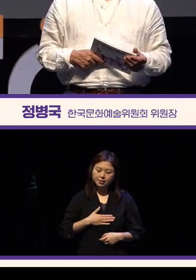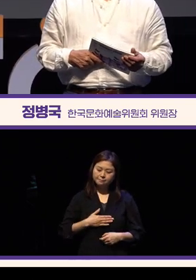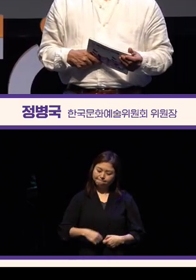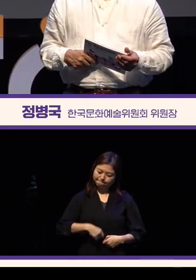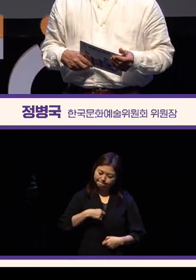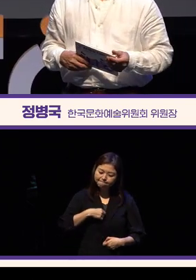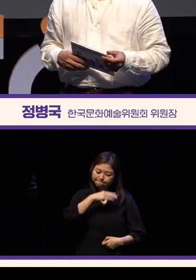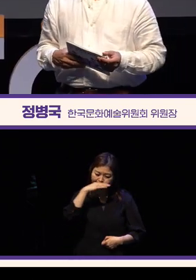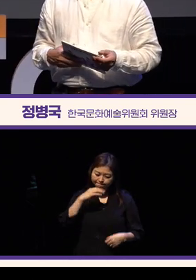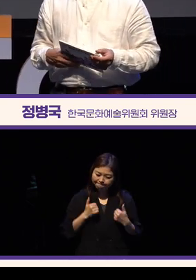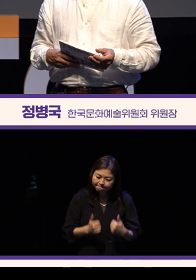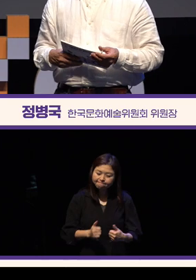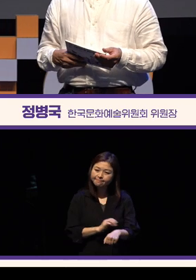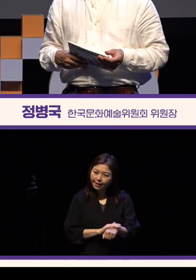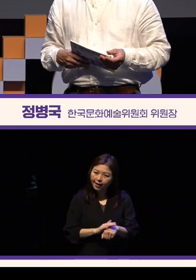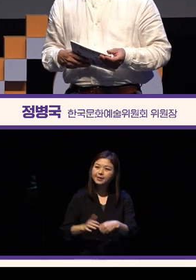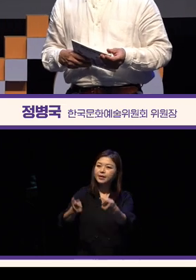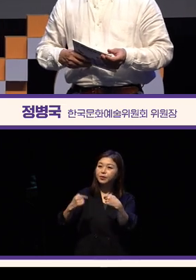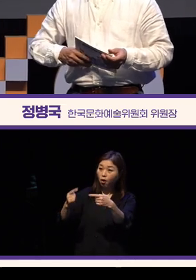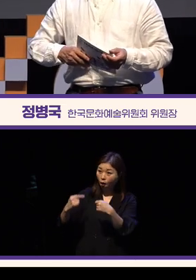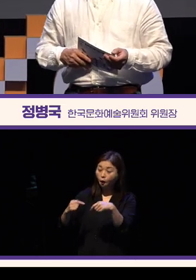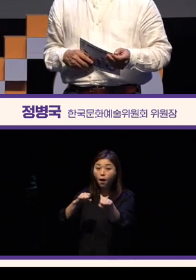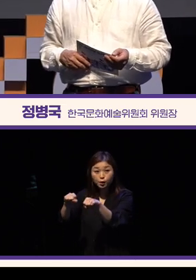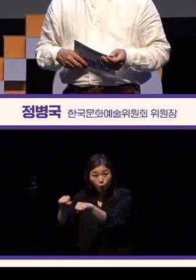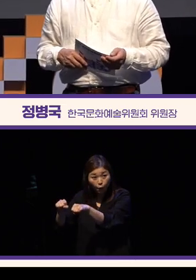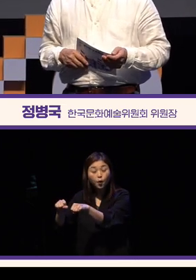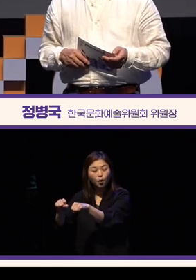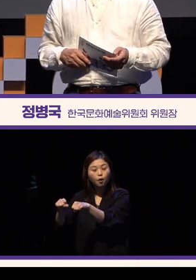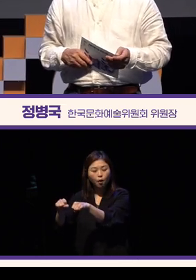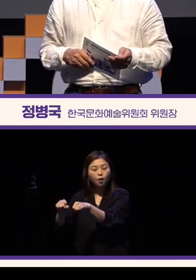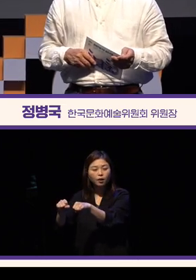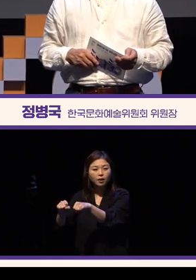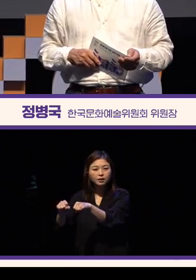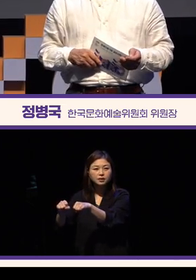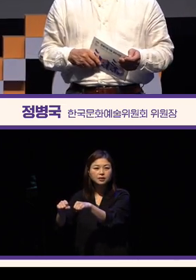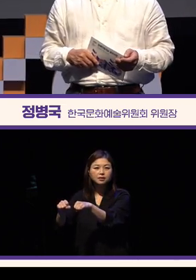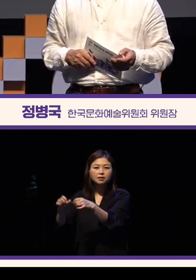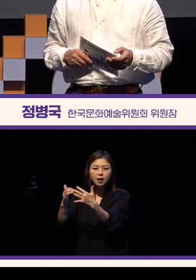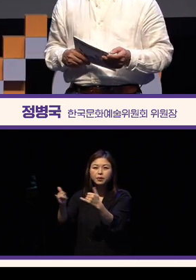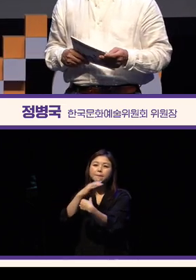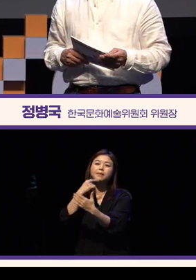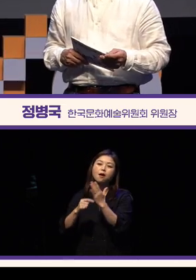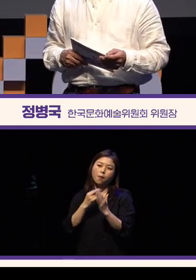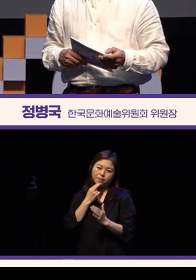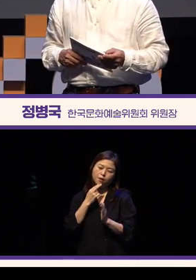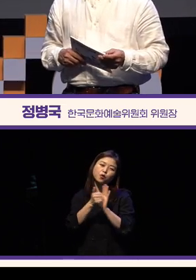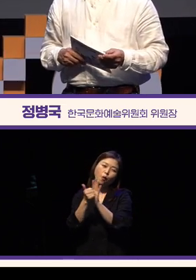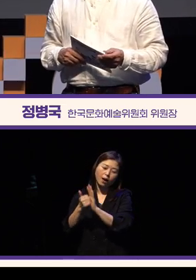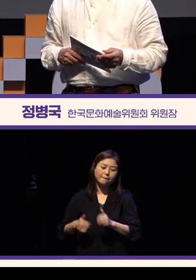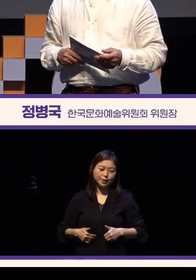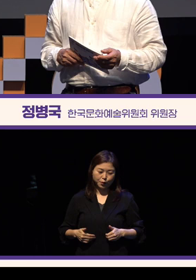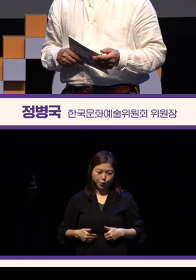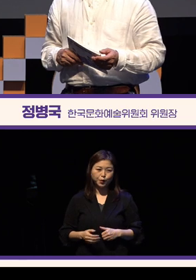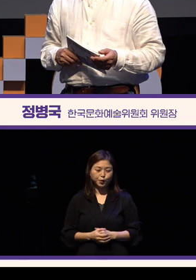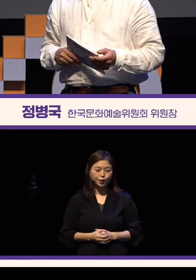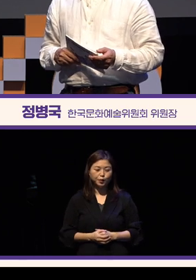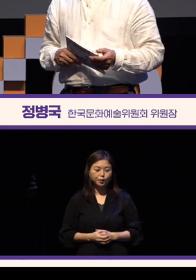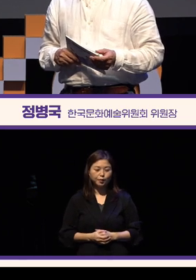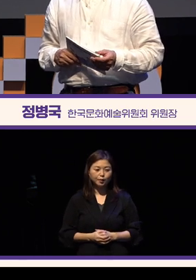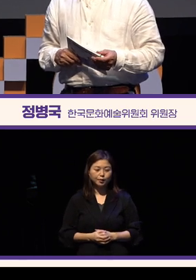성실하게 창작 활동을 하시는 분들이 그 선의의 피해를 보지 않도록 해야 되겠다 하는